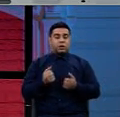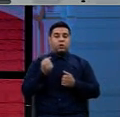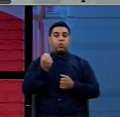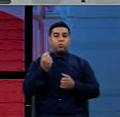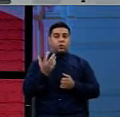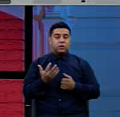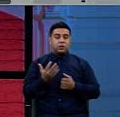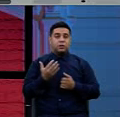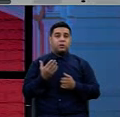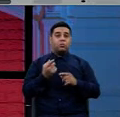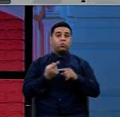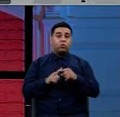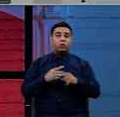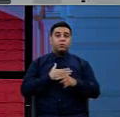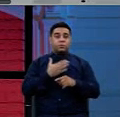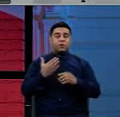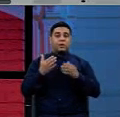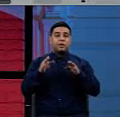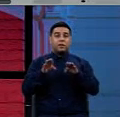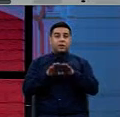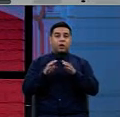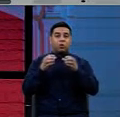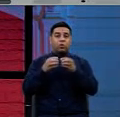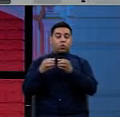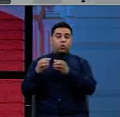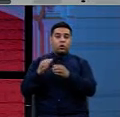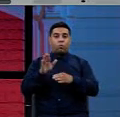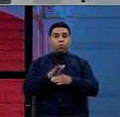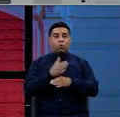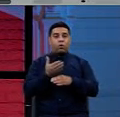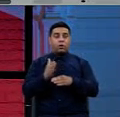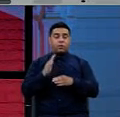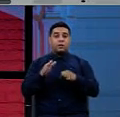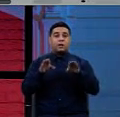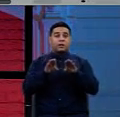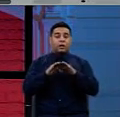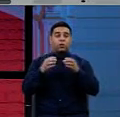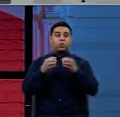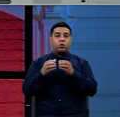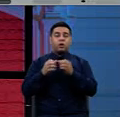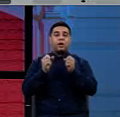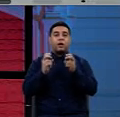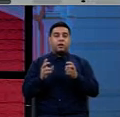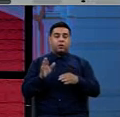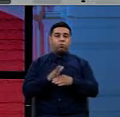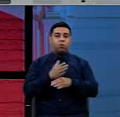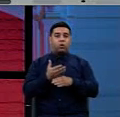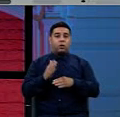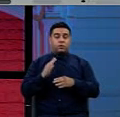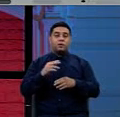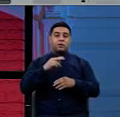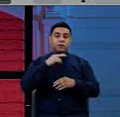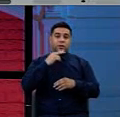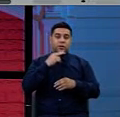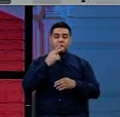To'g'ri, 15 ta. Biz buni teng guruhga bo'lib chiqamiz. Qani, teng guruhga qanday bo'lamiz? Diqqat